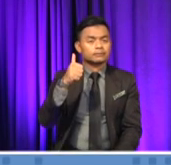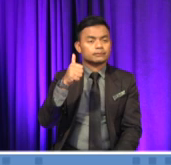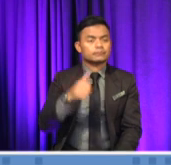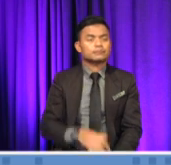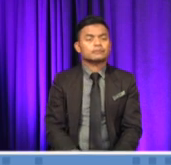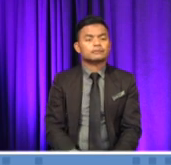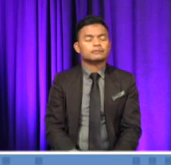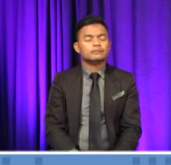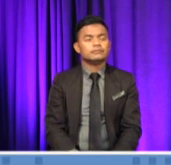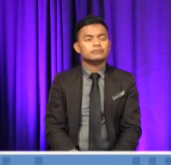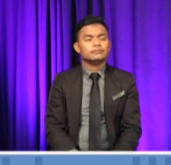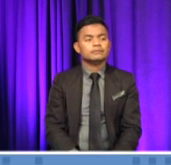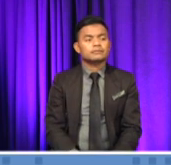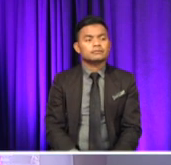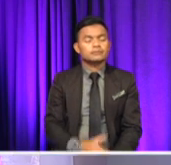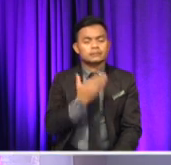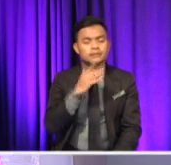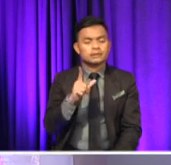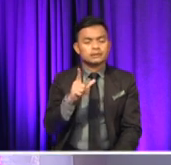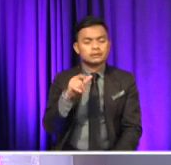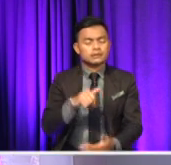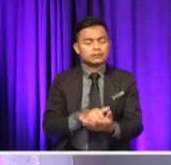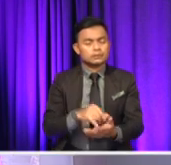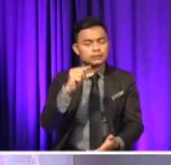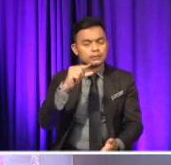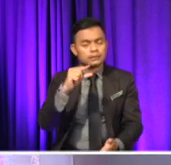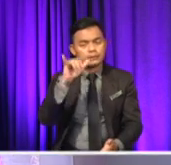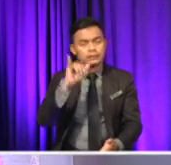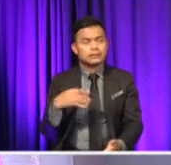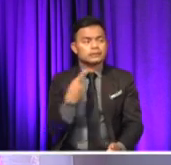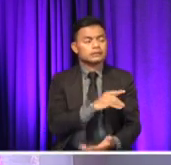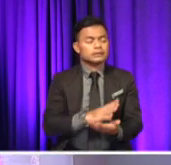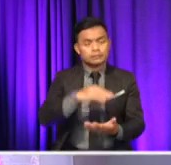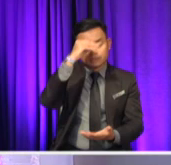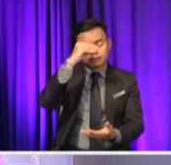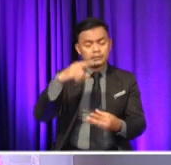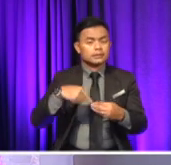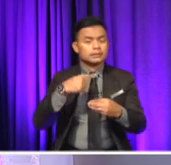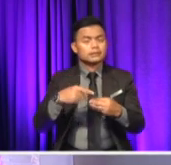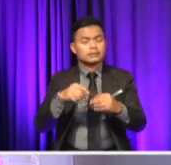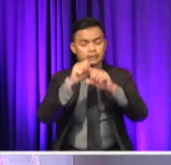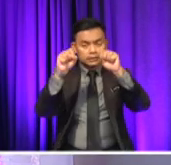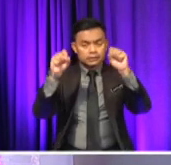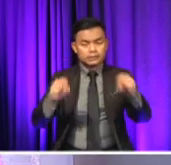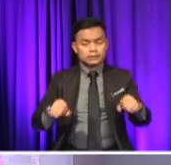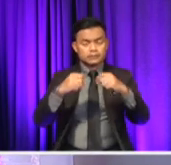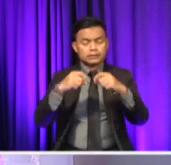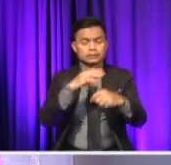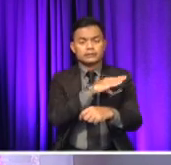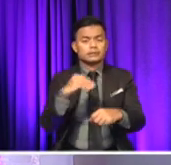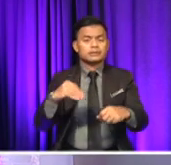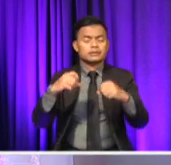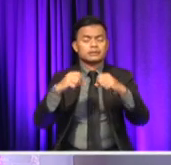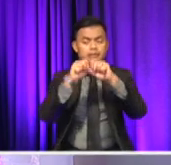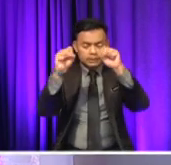baik Jadi itulah sedikit sebanyak tentang pembelajaran kita berkaitan sistem elektrik dan juga sistem newmatik Jadi